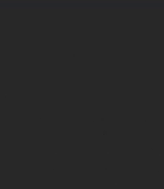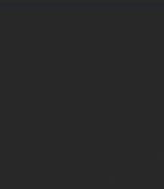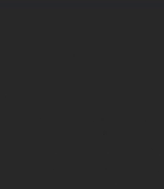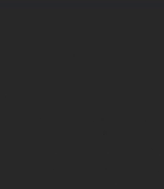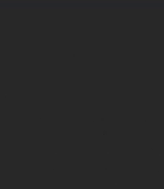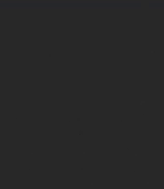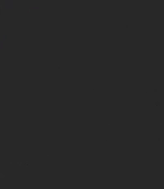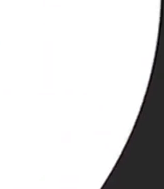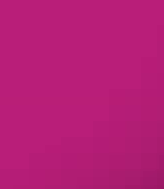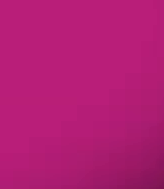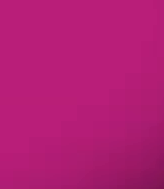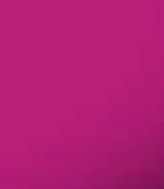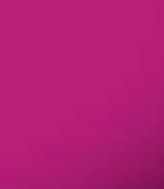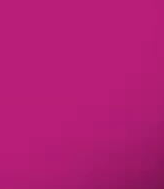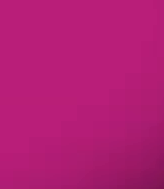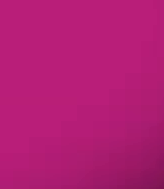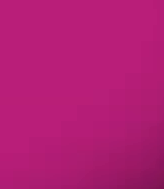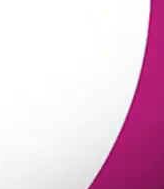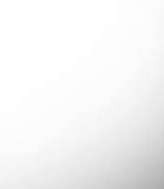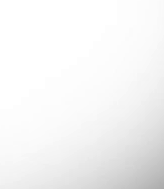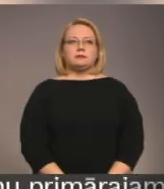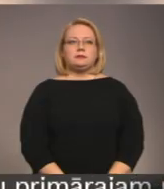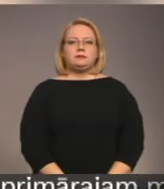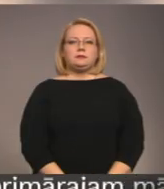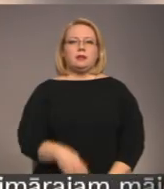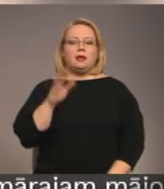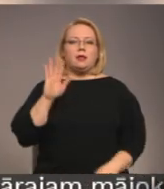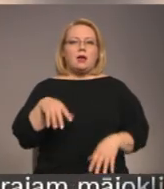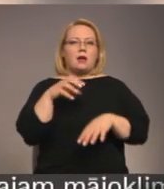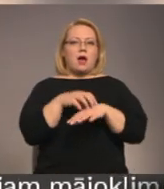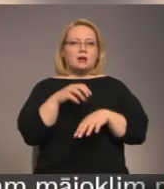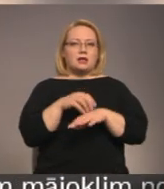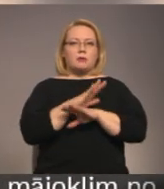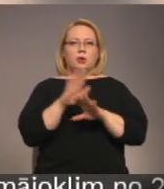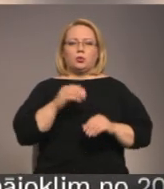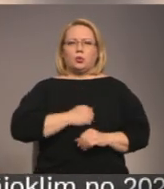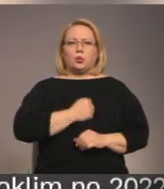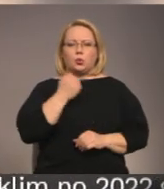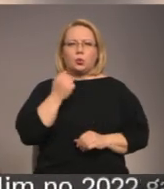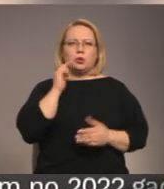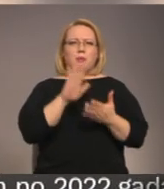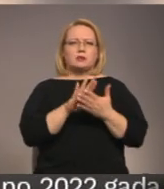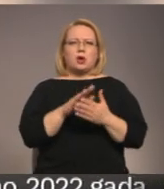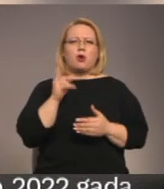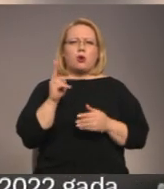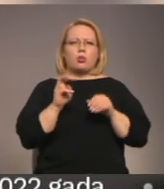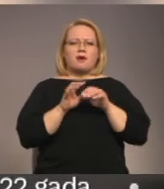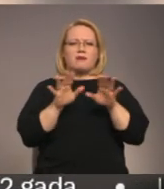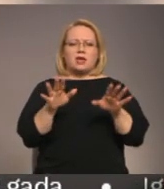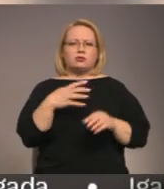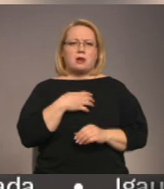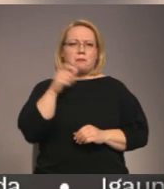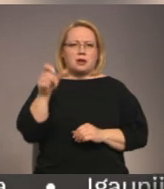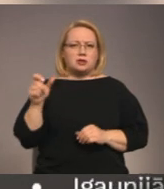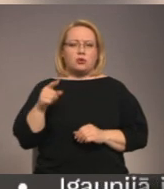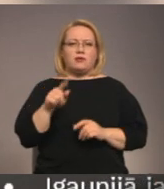Re, viss ēters ir te! Lai ārstiem nebūtu grūti pazīt koronavīrus pacientus un